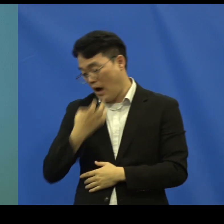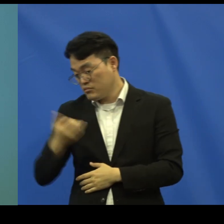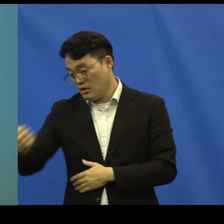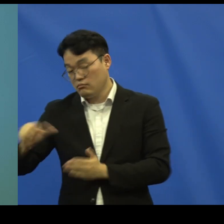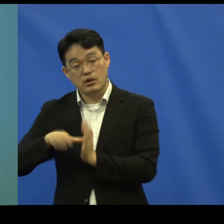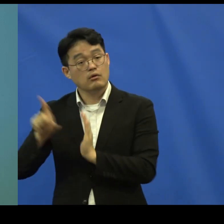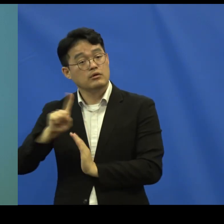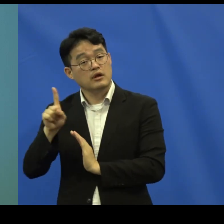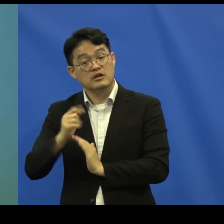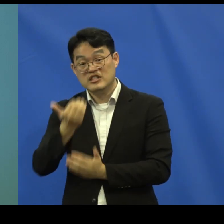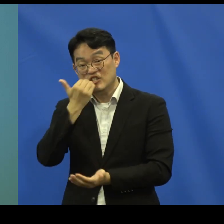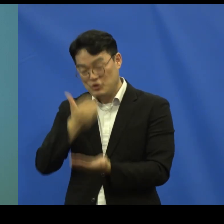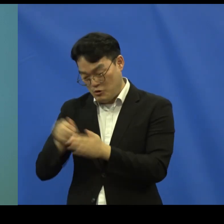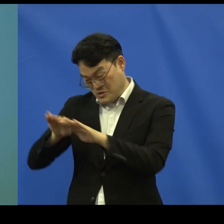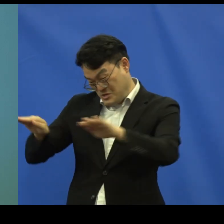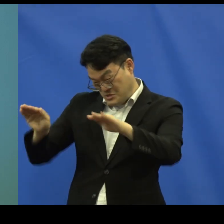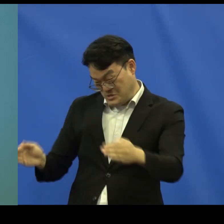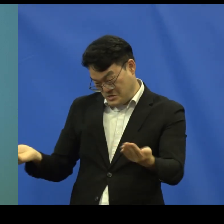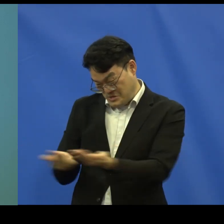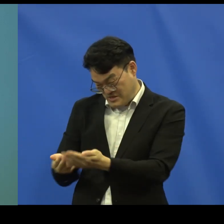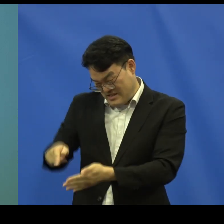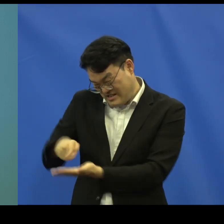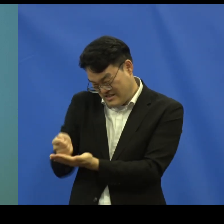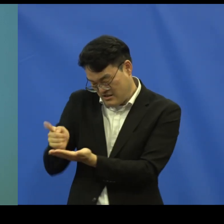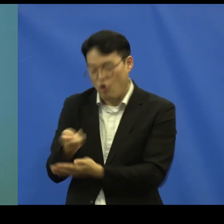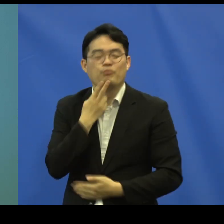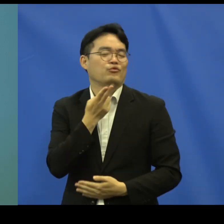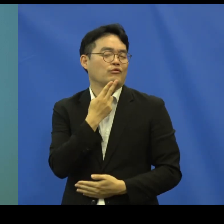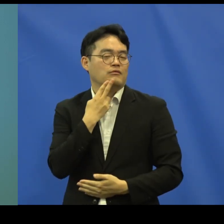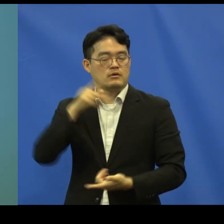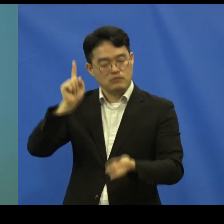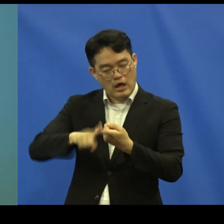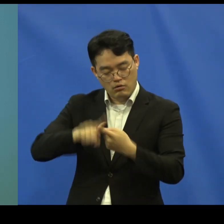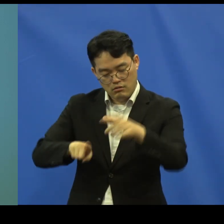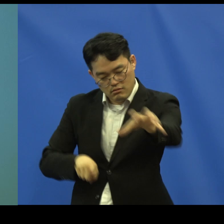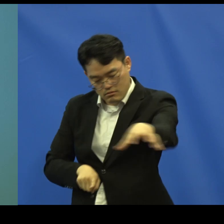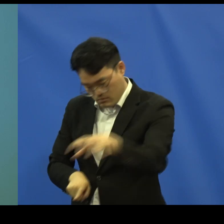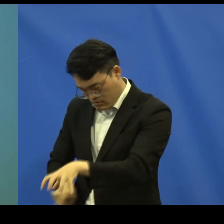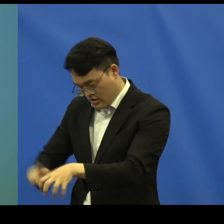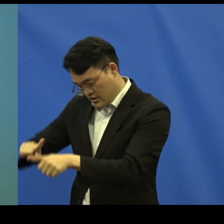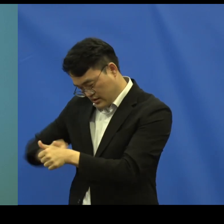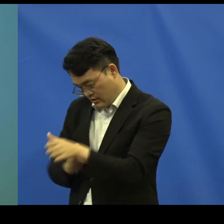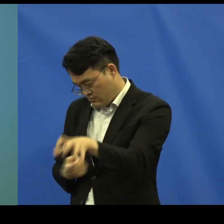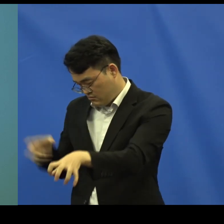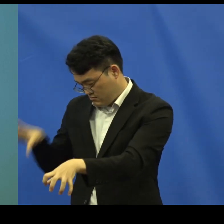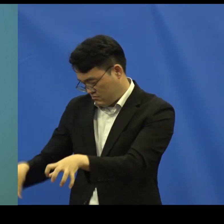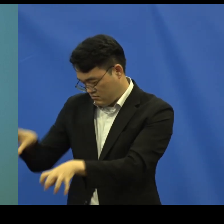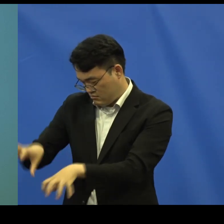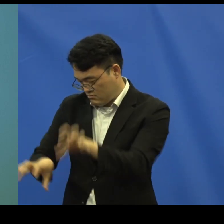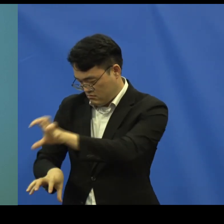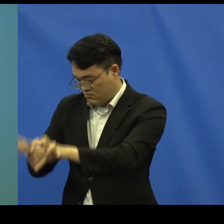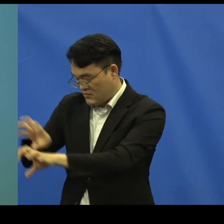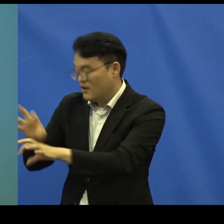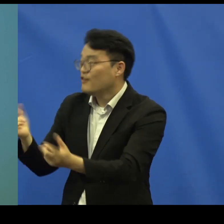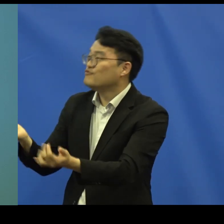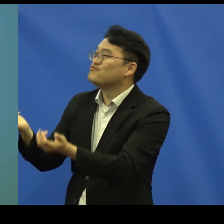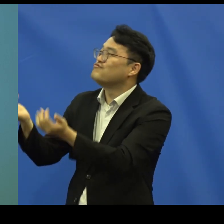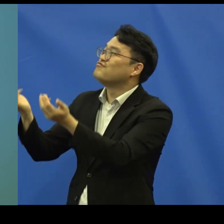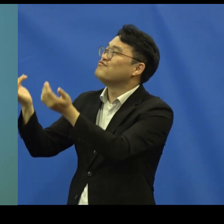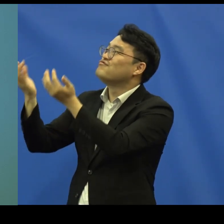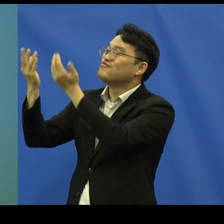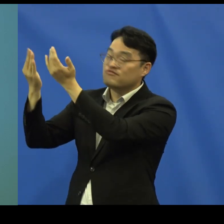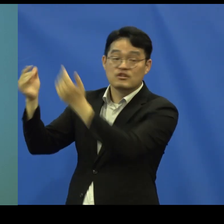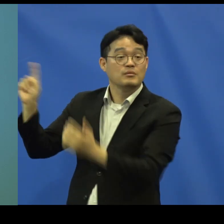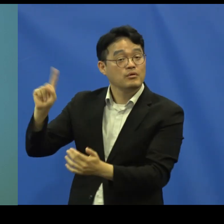돌이키는 하나님의 구원을 받은 백성들이 가는 곳마다 단을 쌓는 있는 그대로의 도를